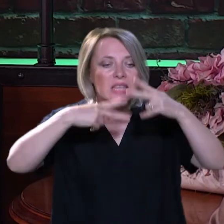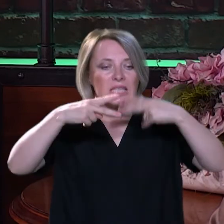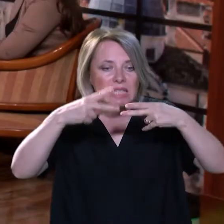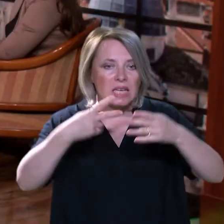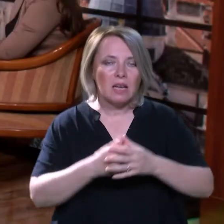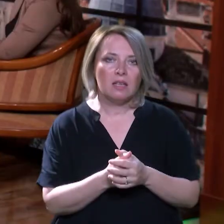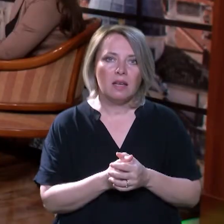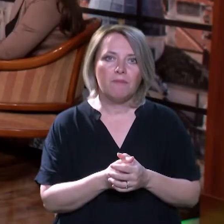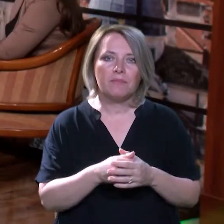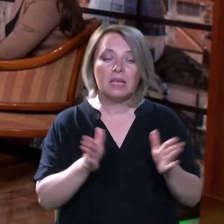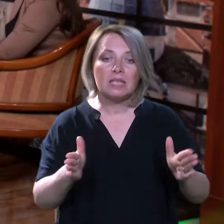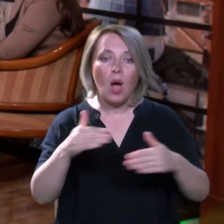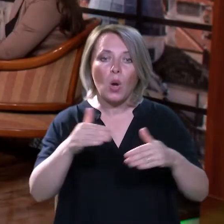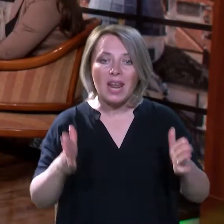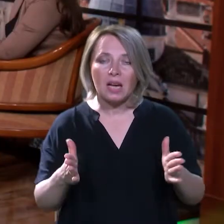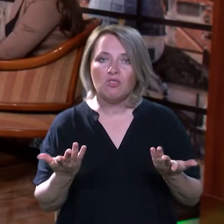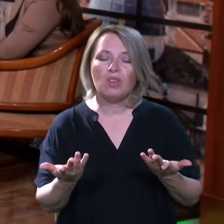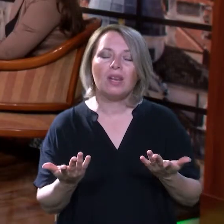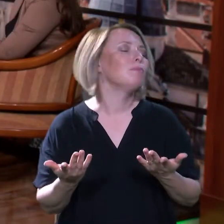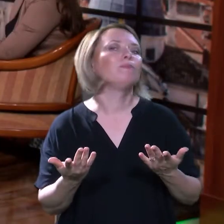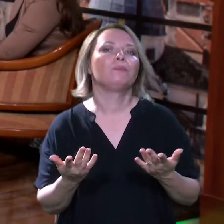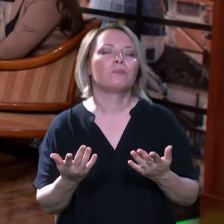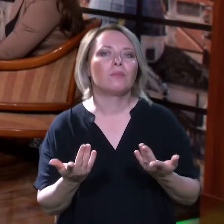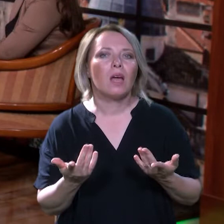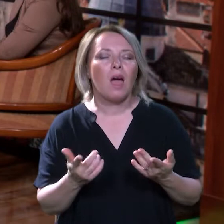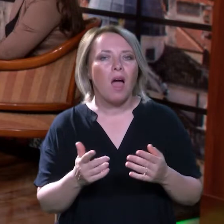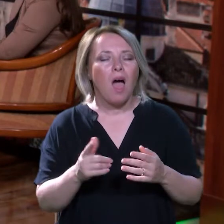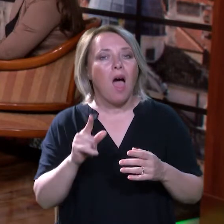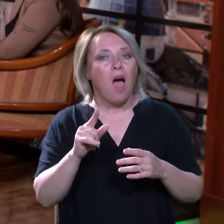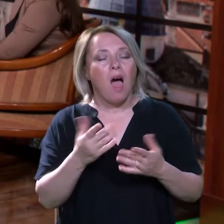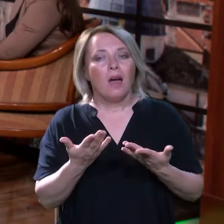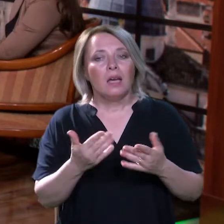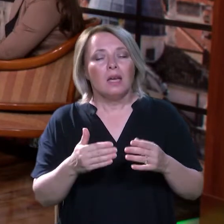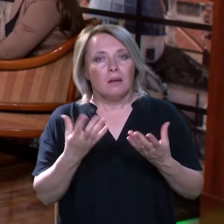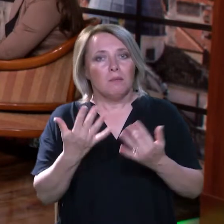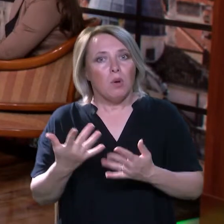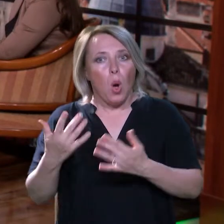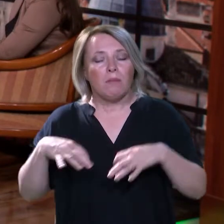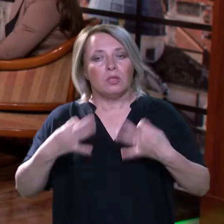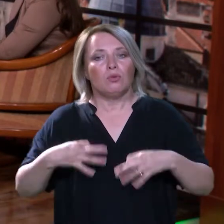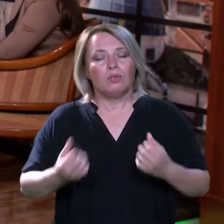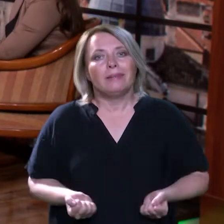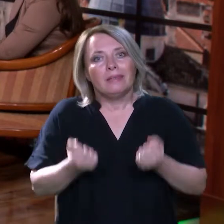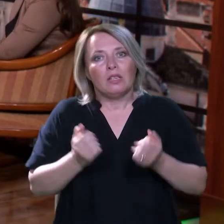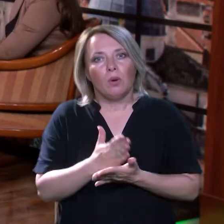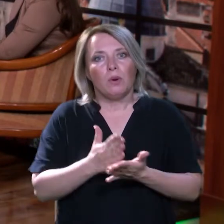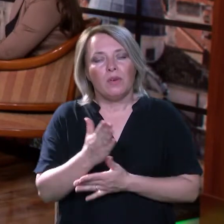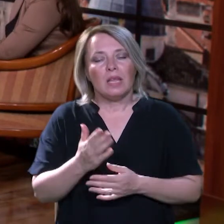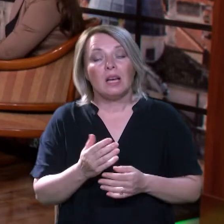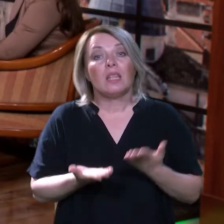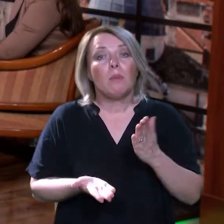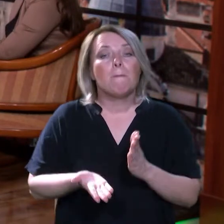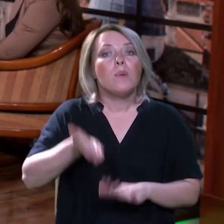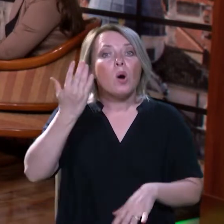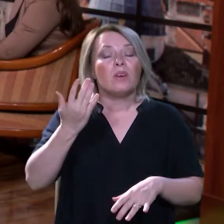I onda to nekako sa ograničenim resursima je jako teško izvedivo. Evo, to je nekakva poruka. A sa